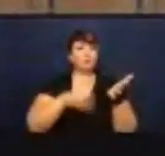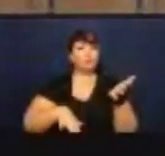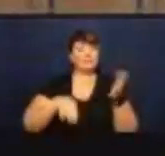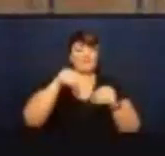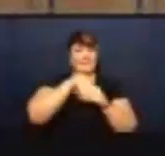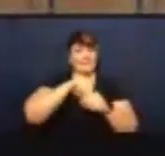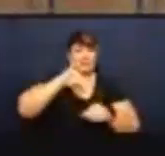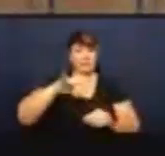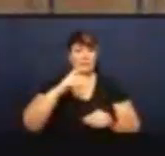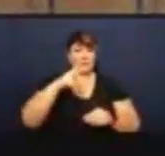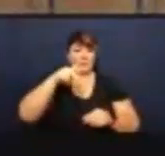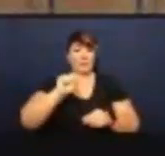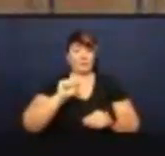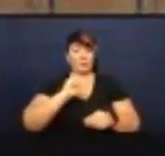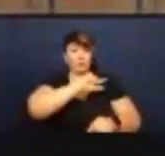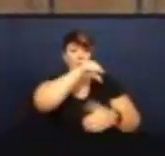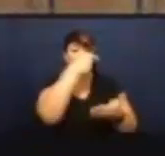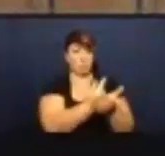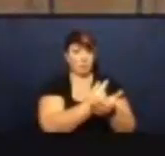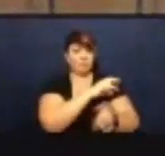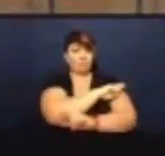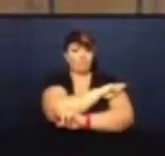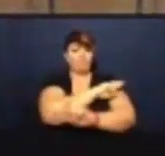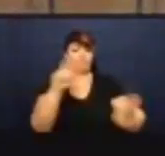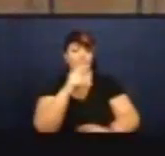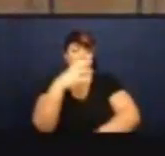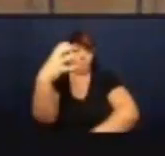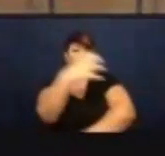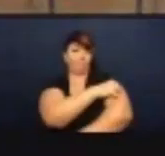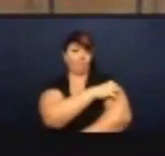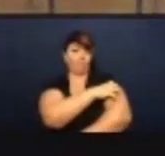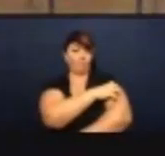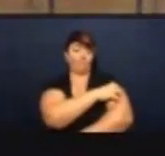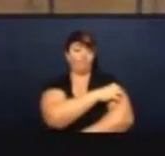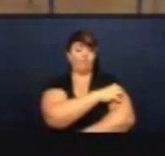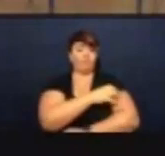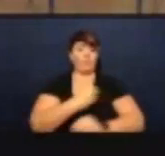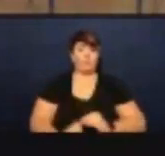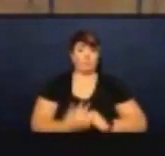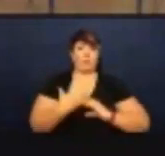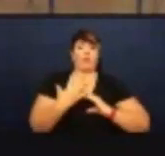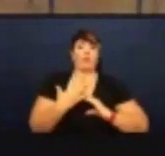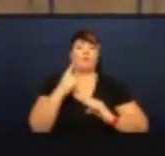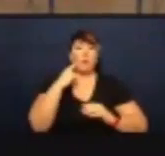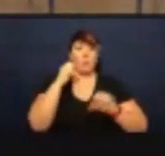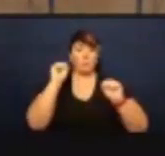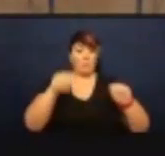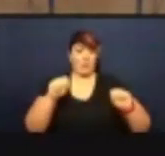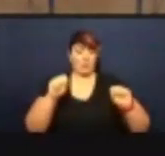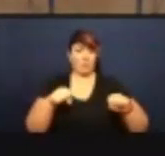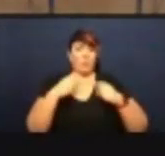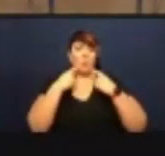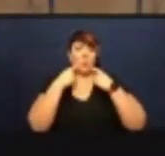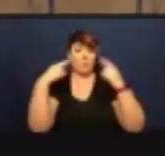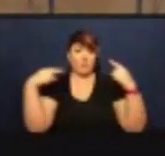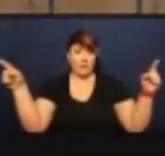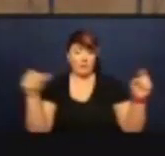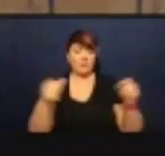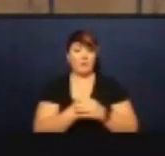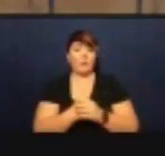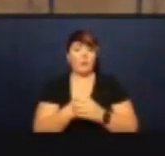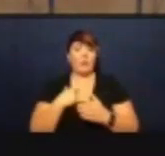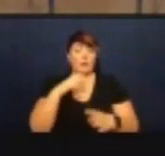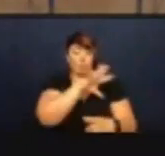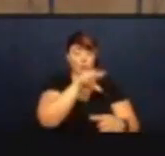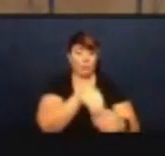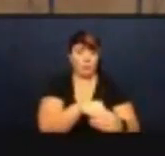Wanafunzi wa shule zote za umma za Jefferson County huhitimu wakiwa wameandaliwa, wamewezeshwa na kuhamasishwa kufikia upeo wao wa juu zaidi na uwezo